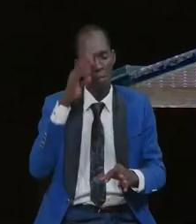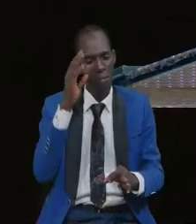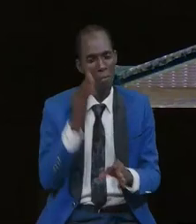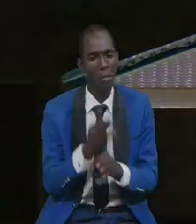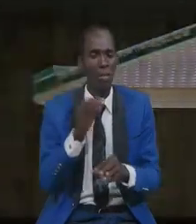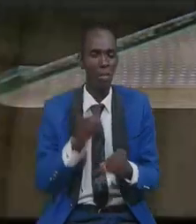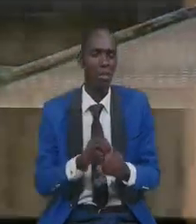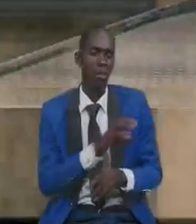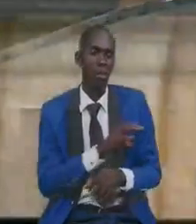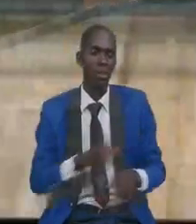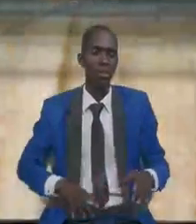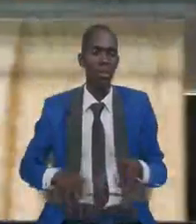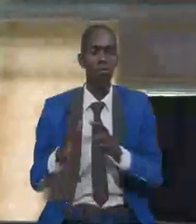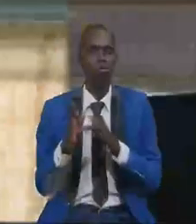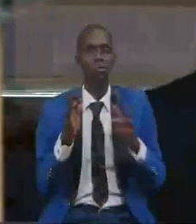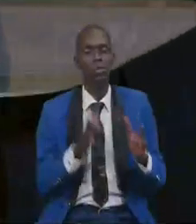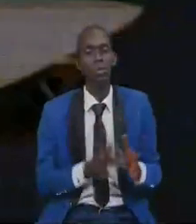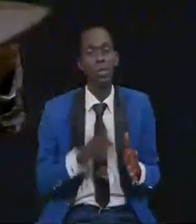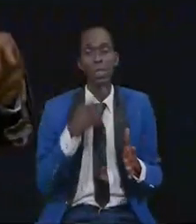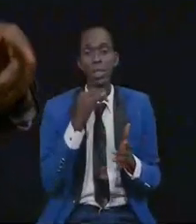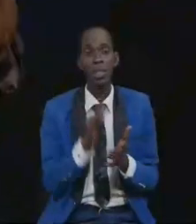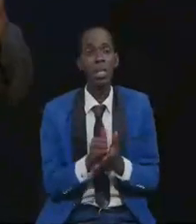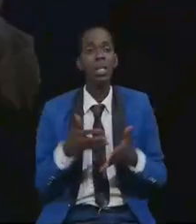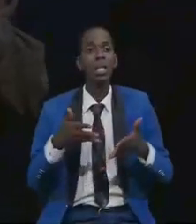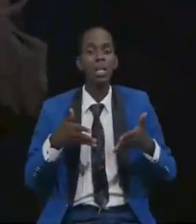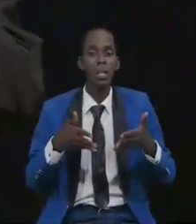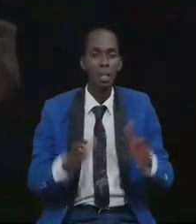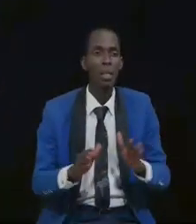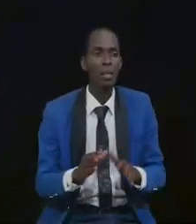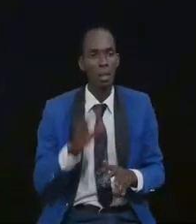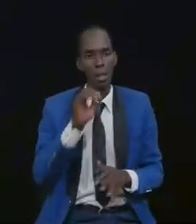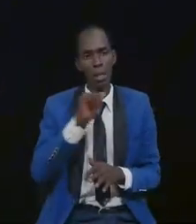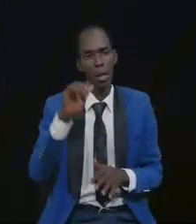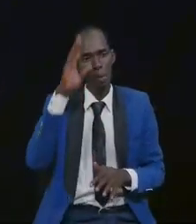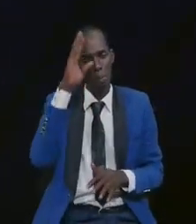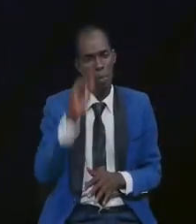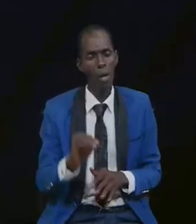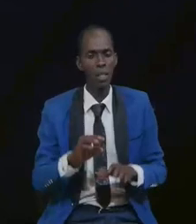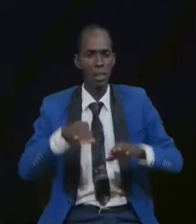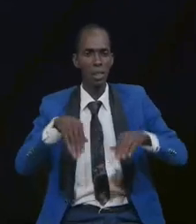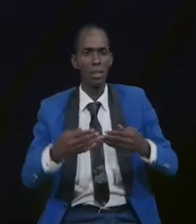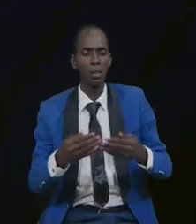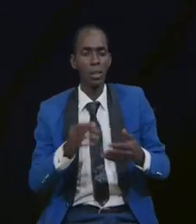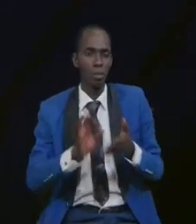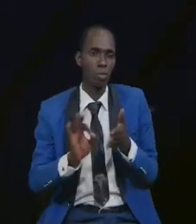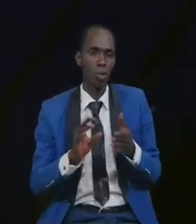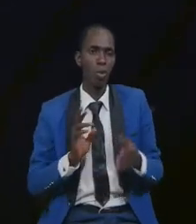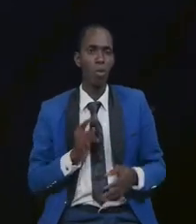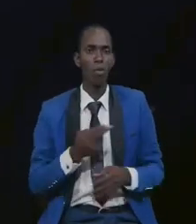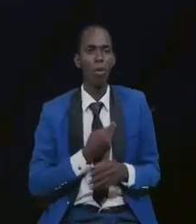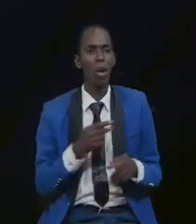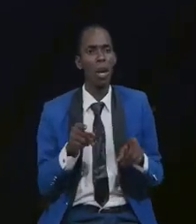ai tout dit. Il dit, au reste, qu'on demande des serviteurs, ce qu'on demande des dispensateurs de Christ et des dispensateurs